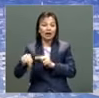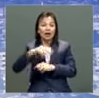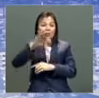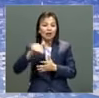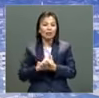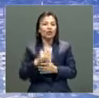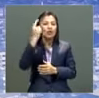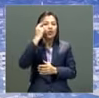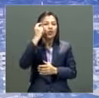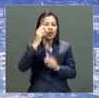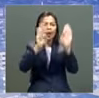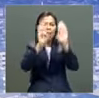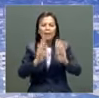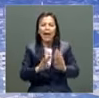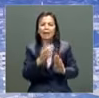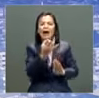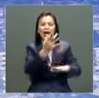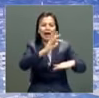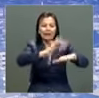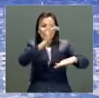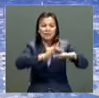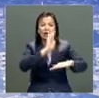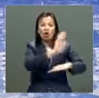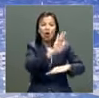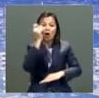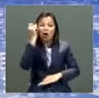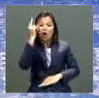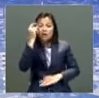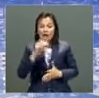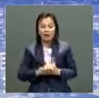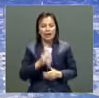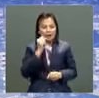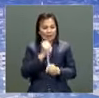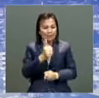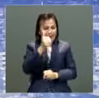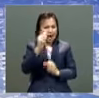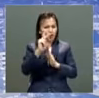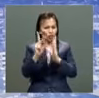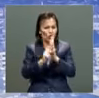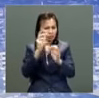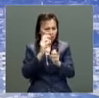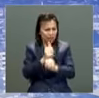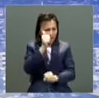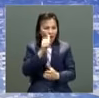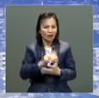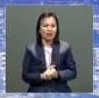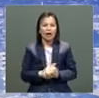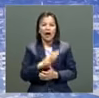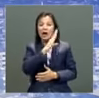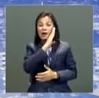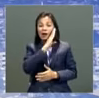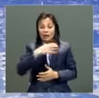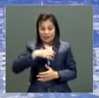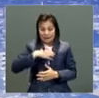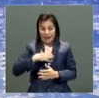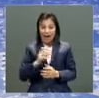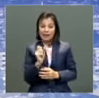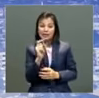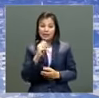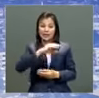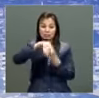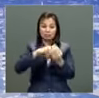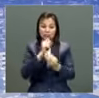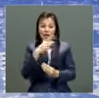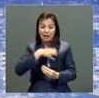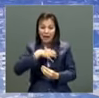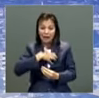ณะของโรคแล้วเราทำได้อย่างที่เราต้องการถ้าท่านบอกท่านอยากจะมีการเปิดเศรษฐกิจขายของได้บ้างเพราะฉะนั้น